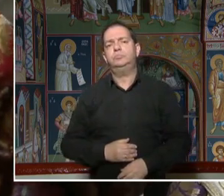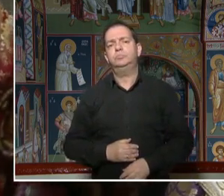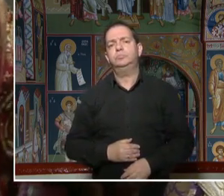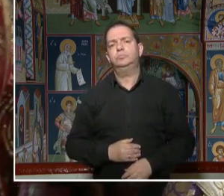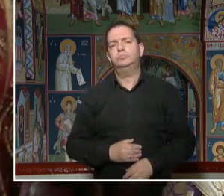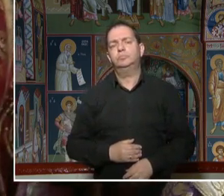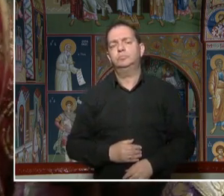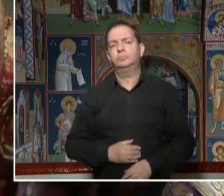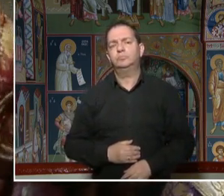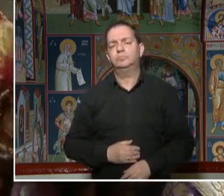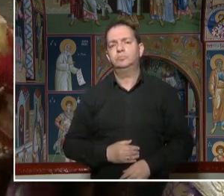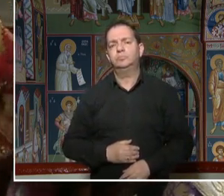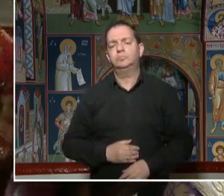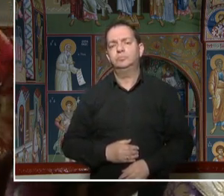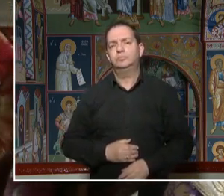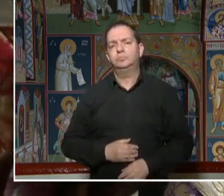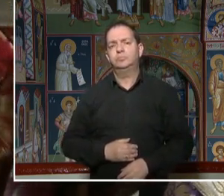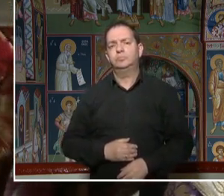Αυτό τον ίδιο, παιδιά μου,